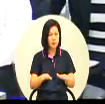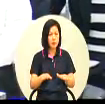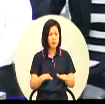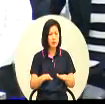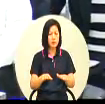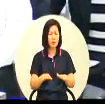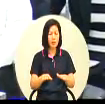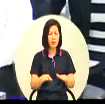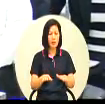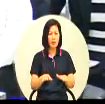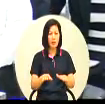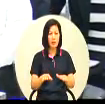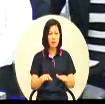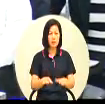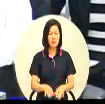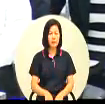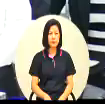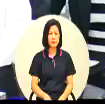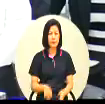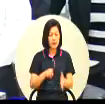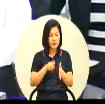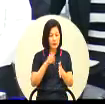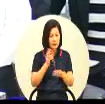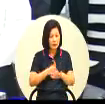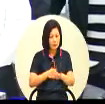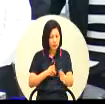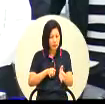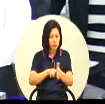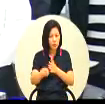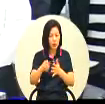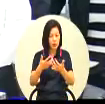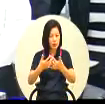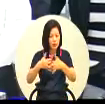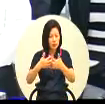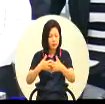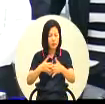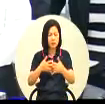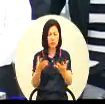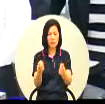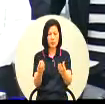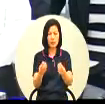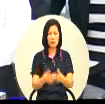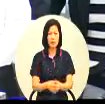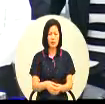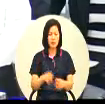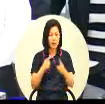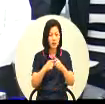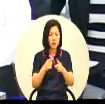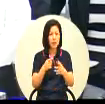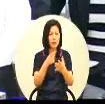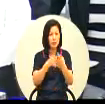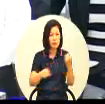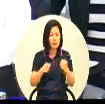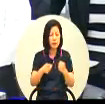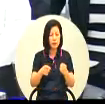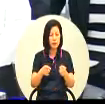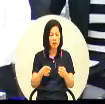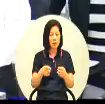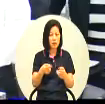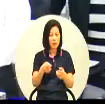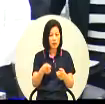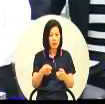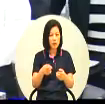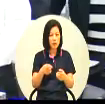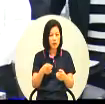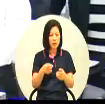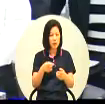根本没有专业的仪器，还有多余的人力，能够来为我们高雄市